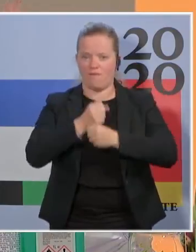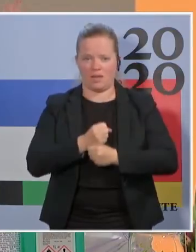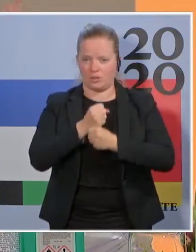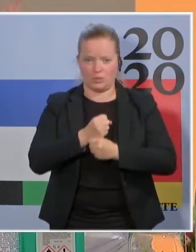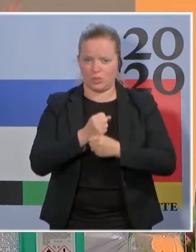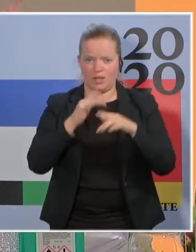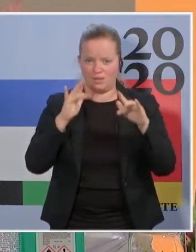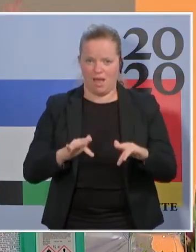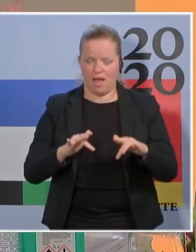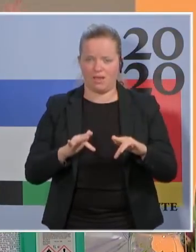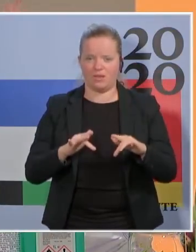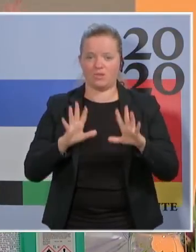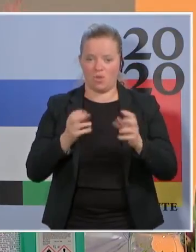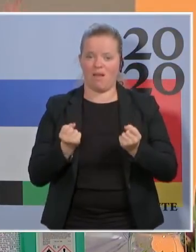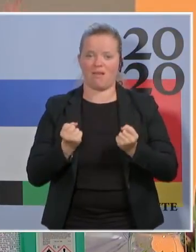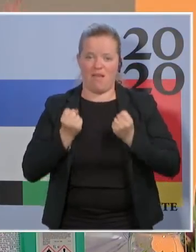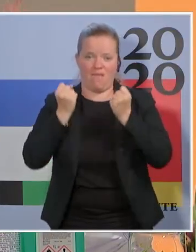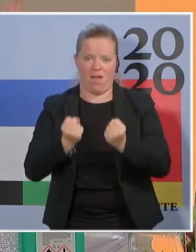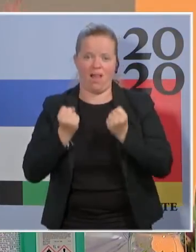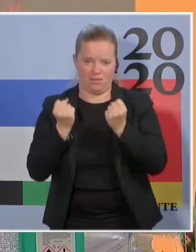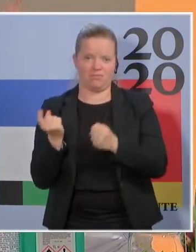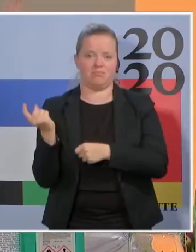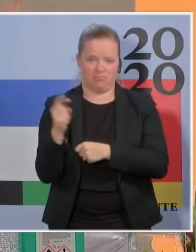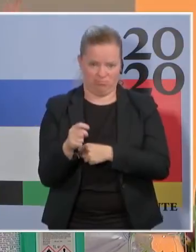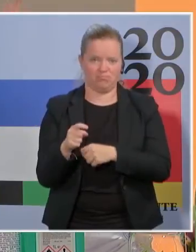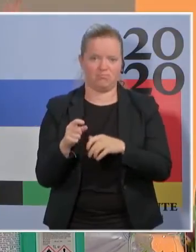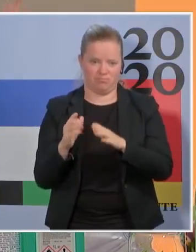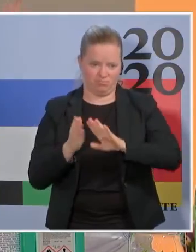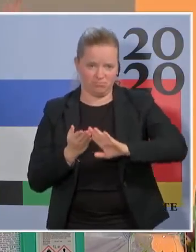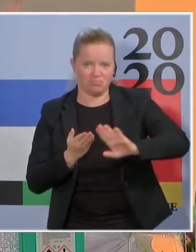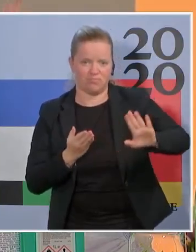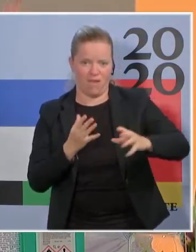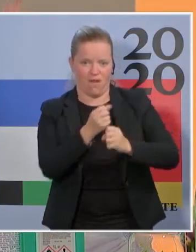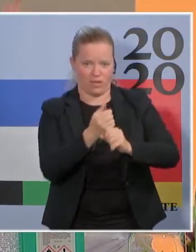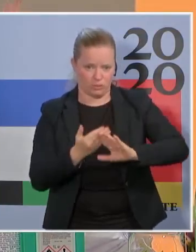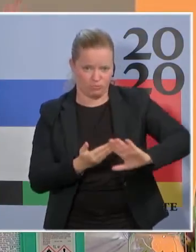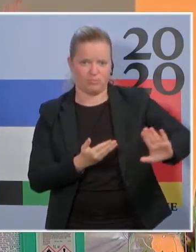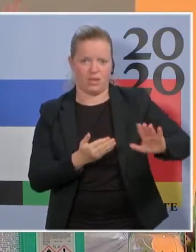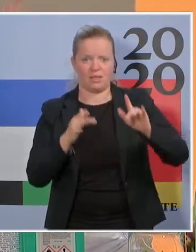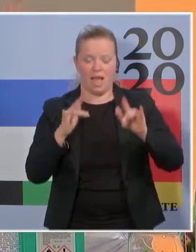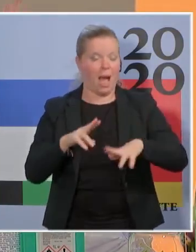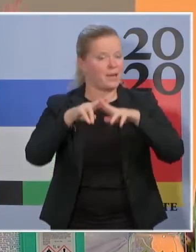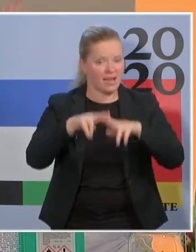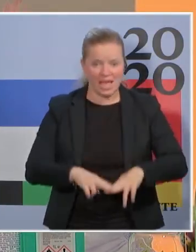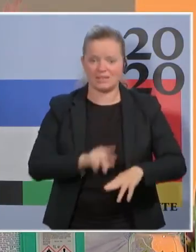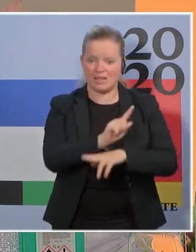Verfassung der Gewalt weichen musste, hat sie uns in all diesen Zeiten trefflich